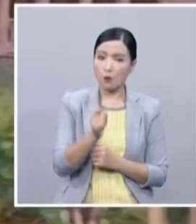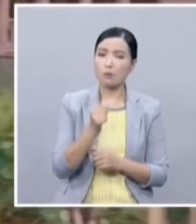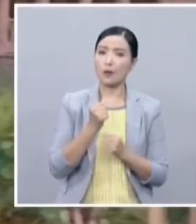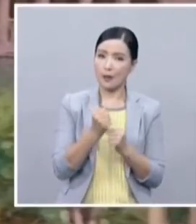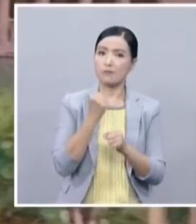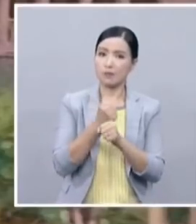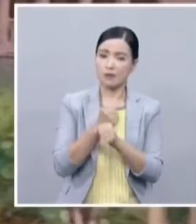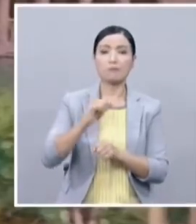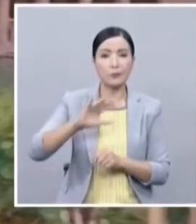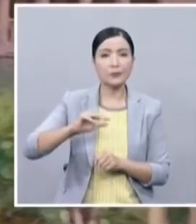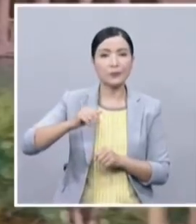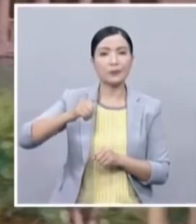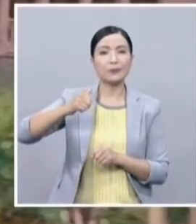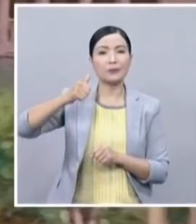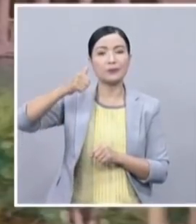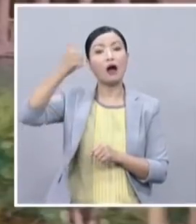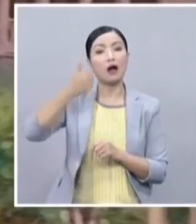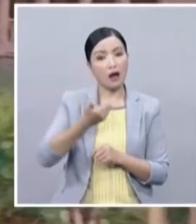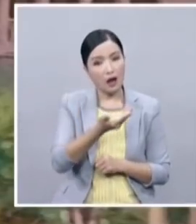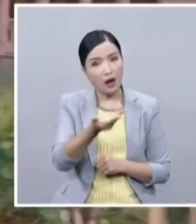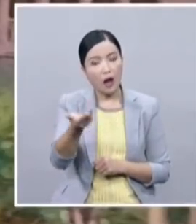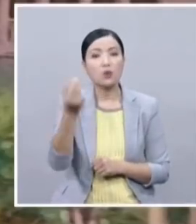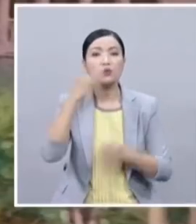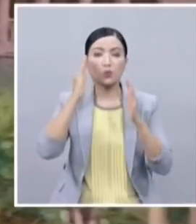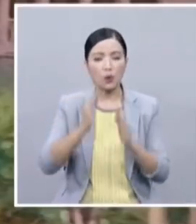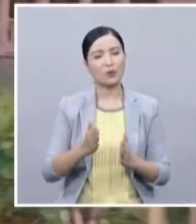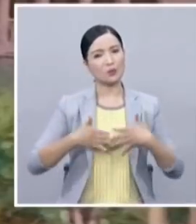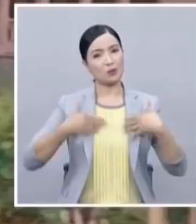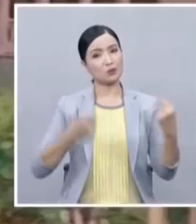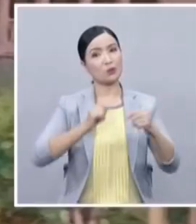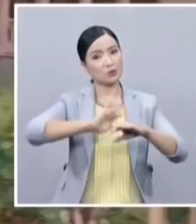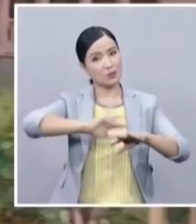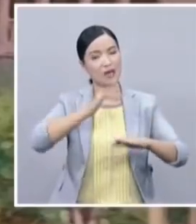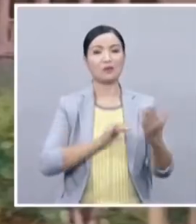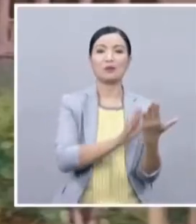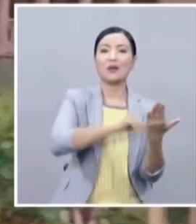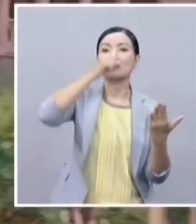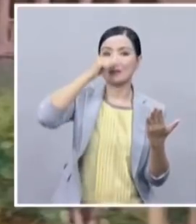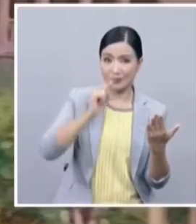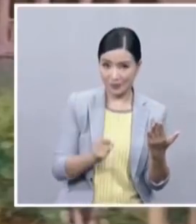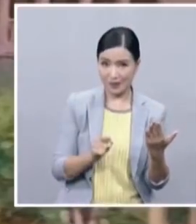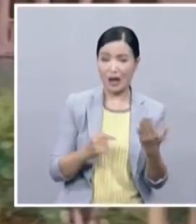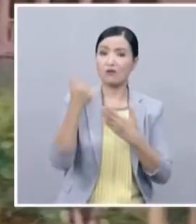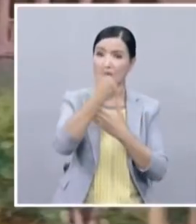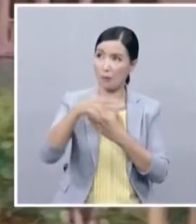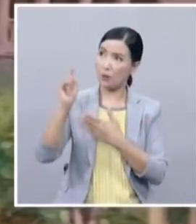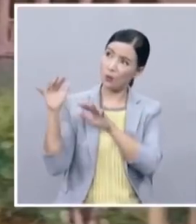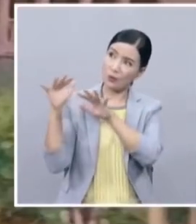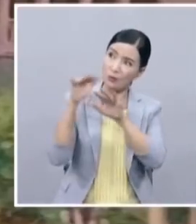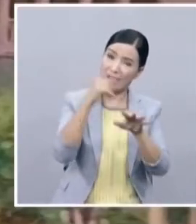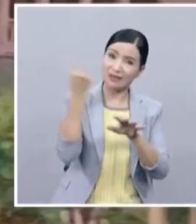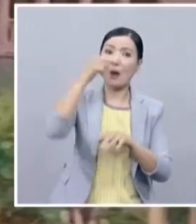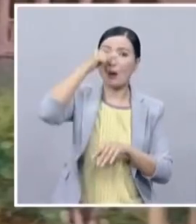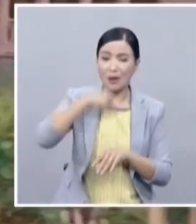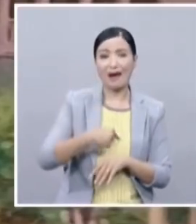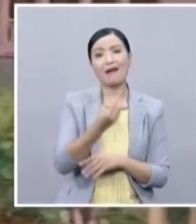ำให้ดีขึ้นเรื่อยๆทุกอันนะครับเพื่อทุกคนได้สัมผัสกับความสุขของธรรมชาติในประเทศไทยอย่างแท้จริงอย่างที่เขานิยมมาเที่ยวไทยเสน่ห์ของอาห